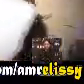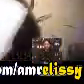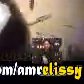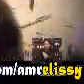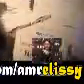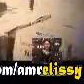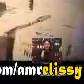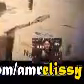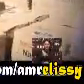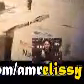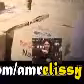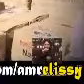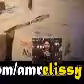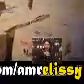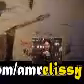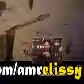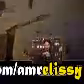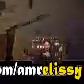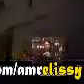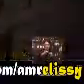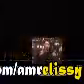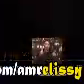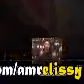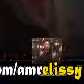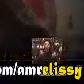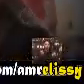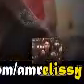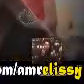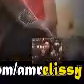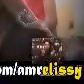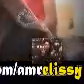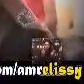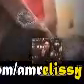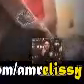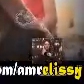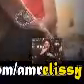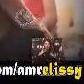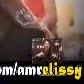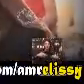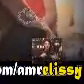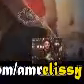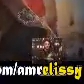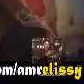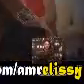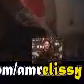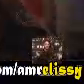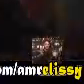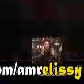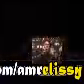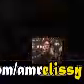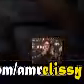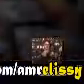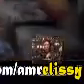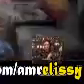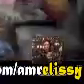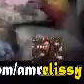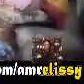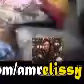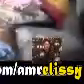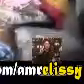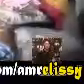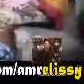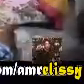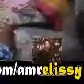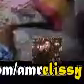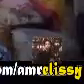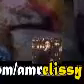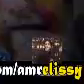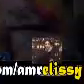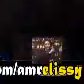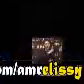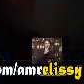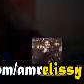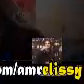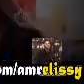خدت غسالة وخدت بوتاجاز وخدت مفرز سرير وست كاسات في جهازي. الحمد لله انا فرحانه ان